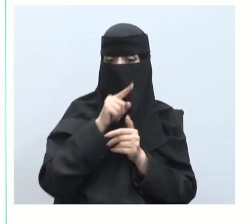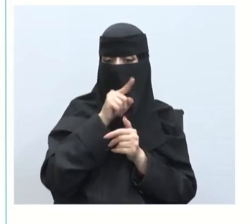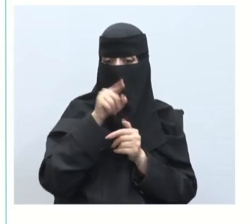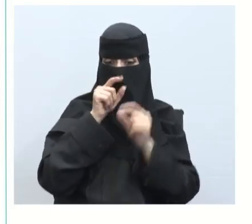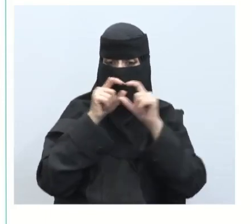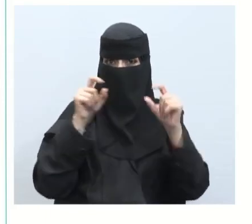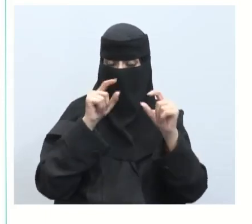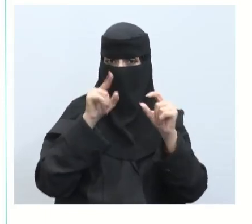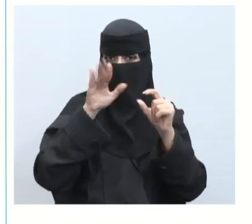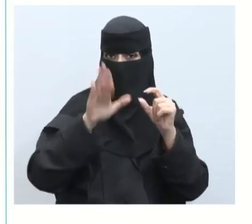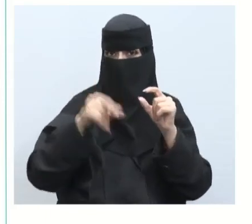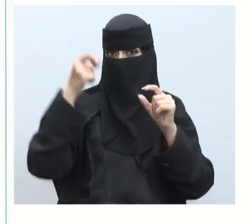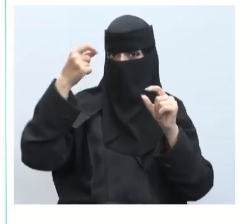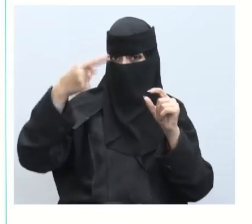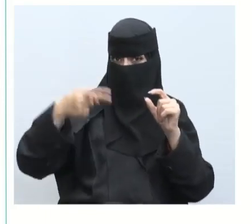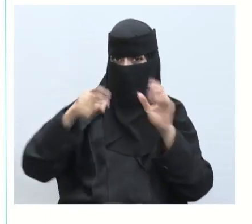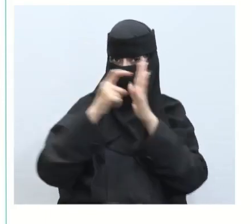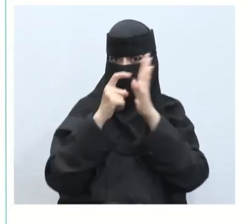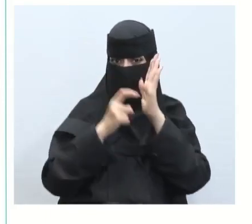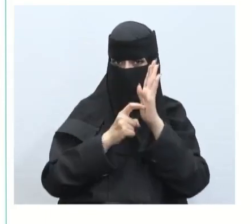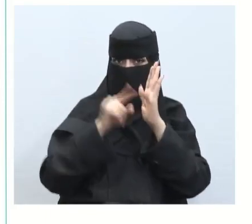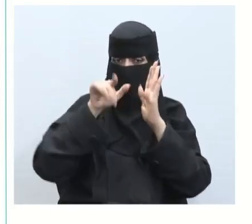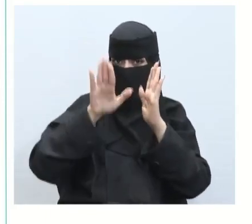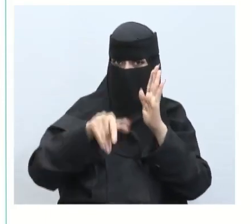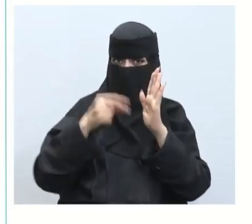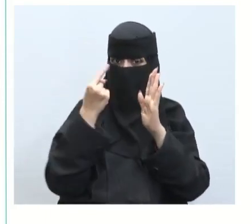بناء العلاقات اتخاذ القرارات